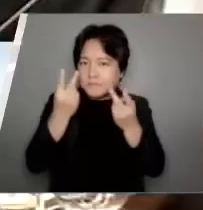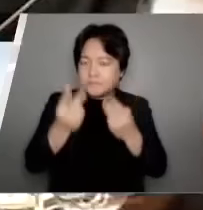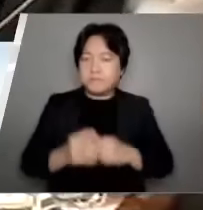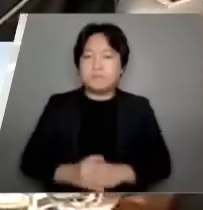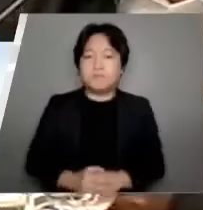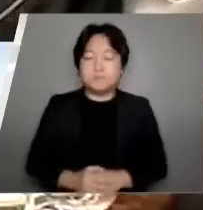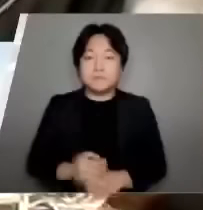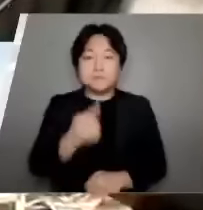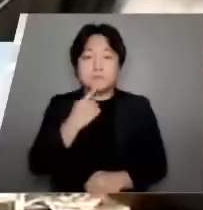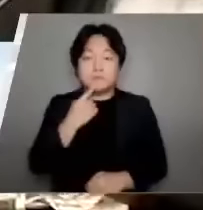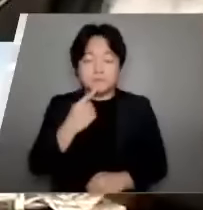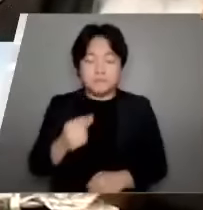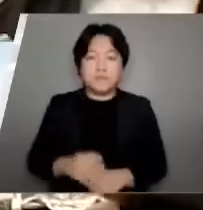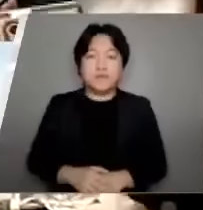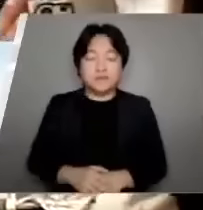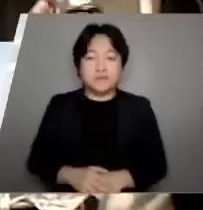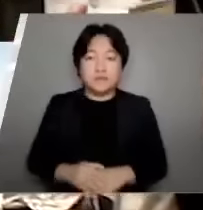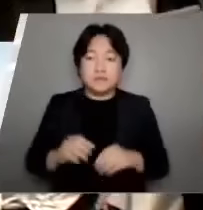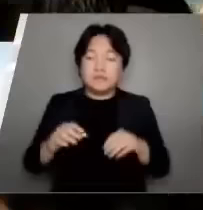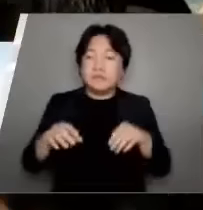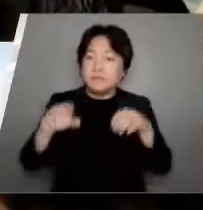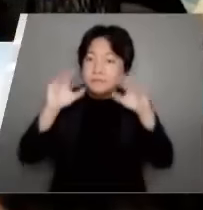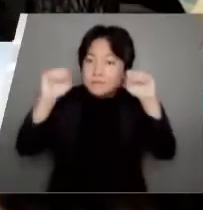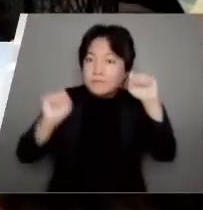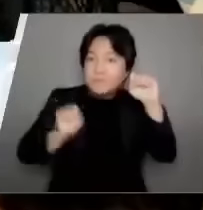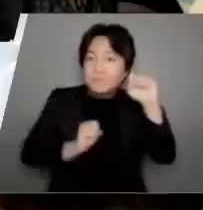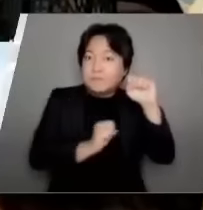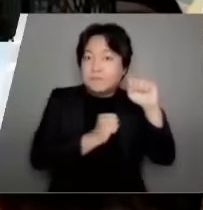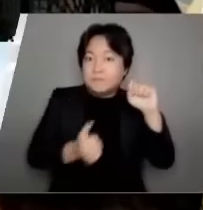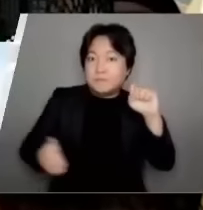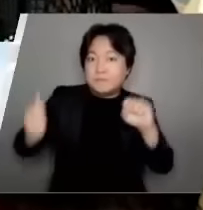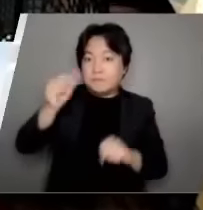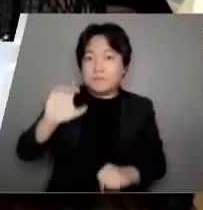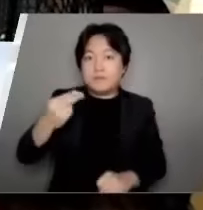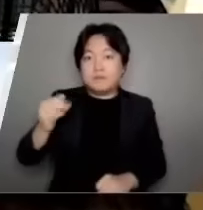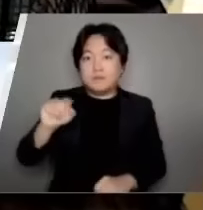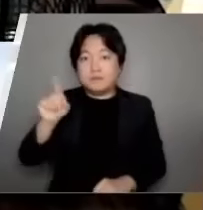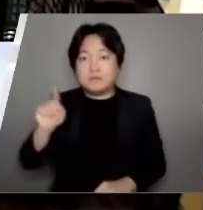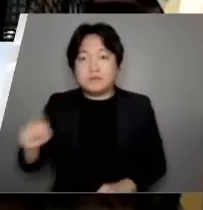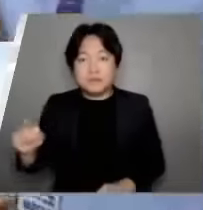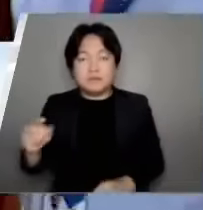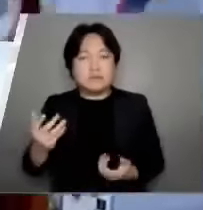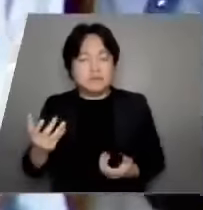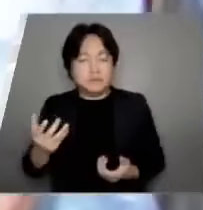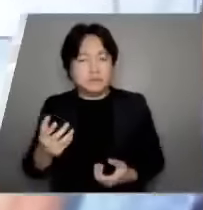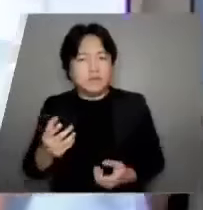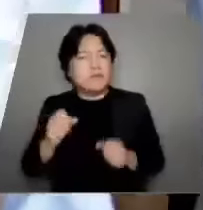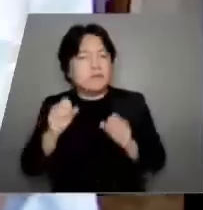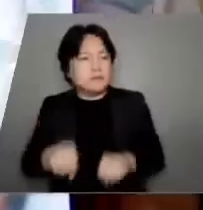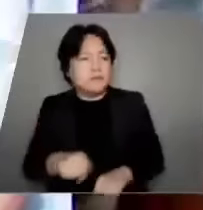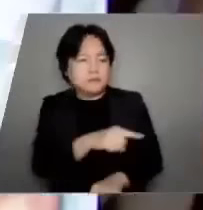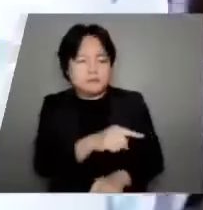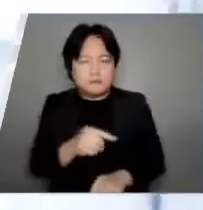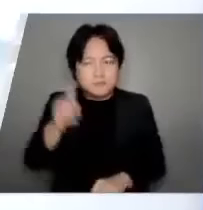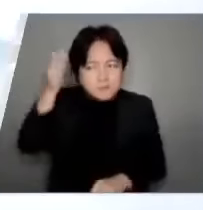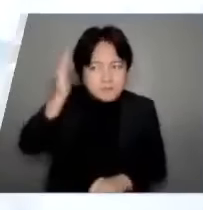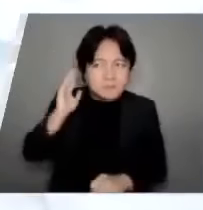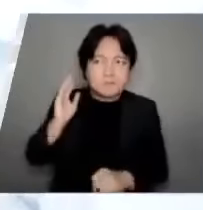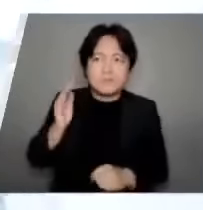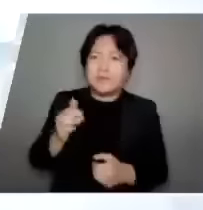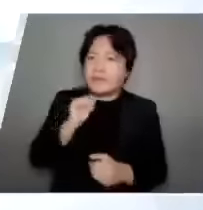pwede raw siyang humiling na mapalaya siya. Pinaaresto ng Senado si Guo at pitong iba pa dahil sa hindi pagdalo sa